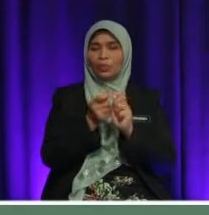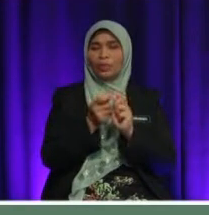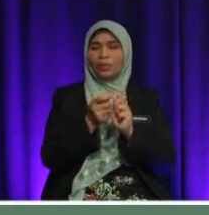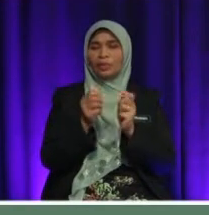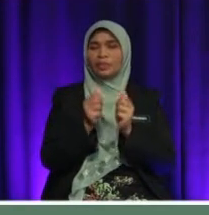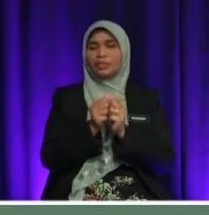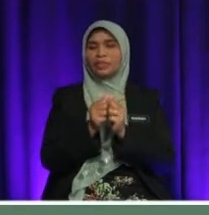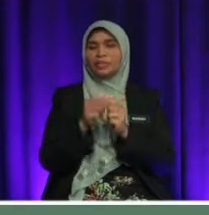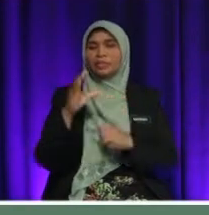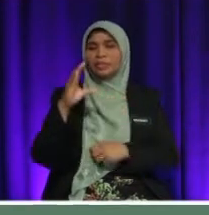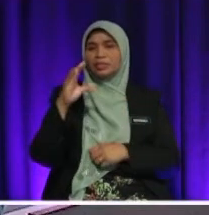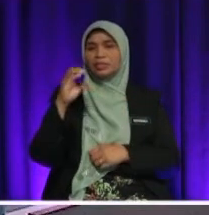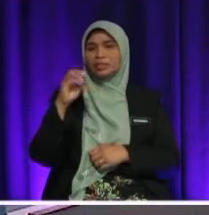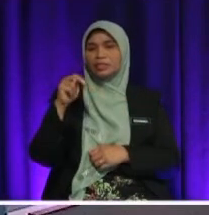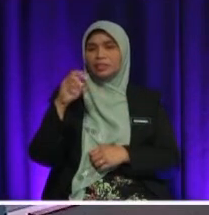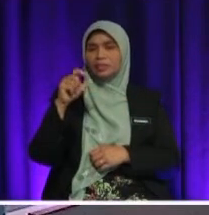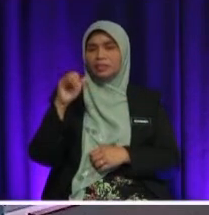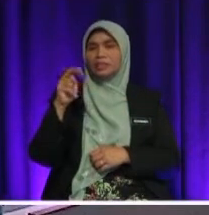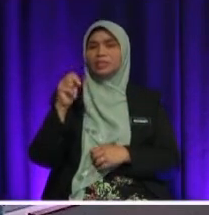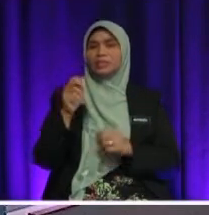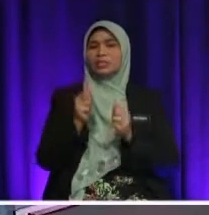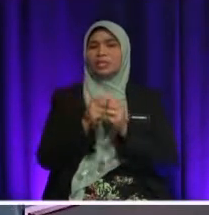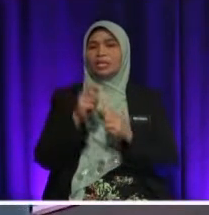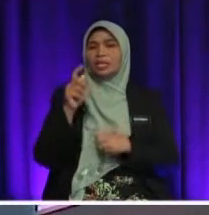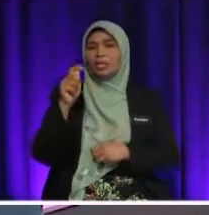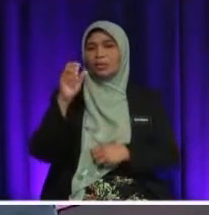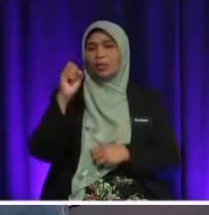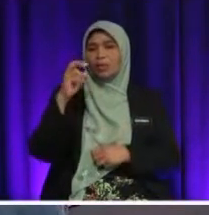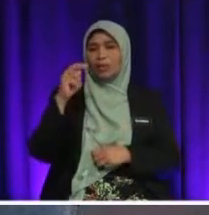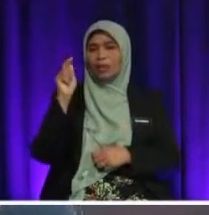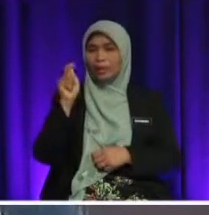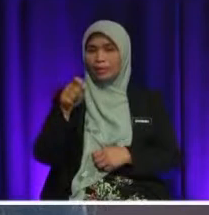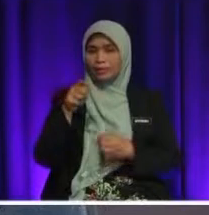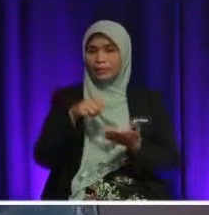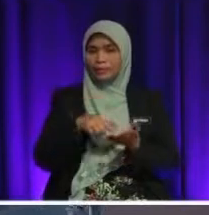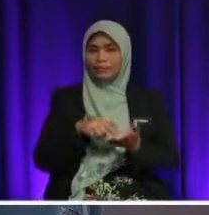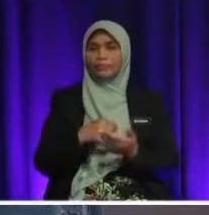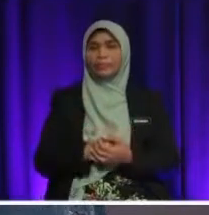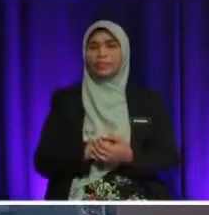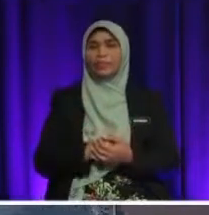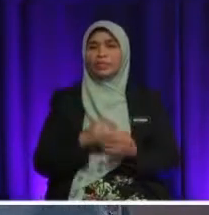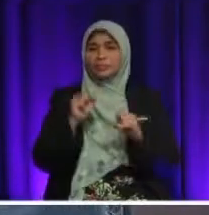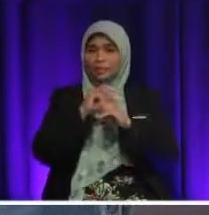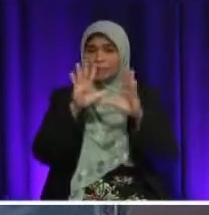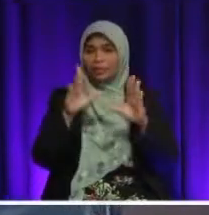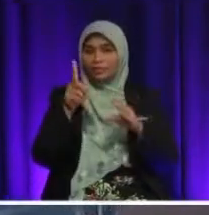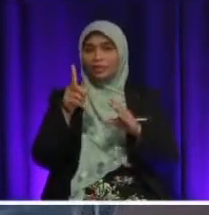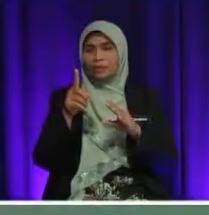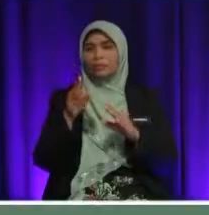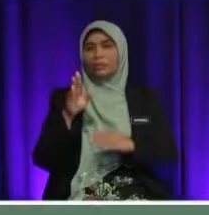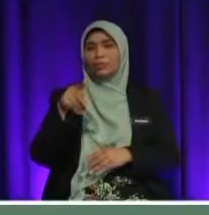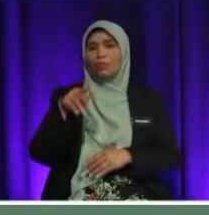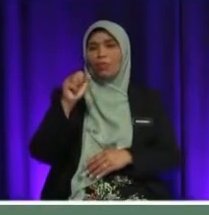ini Oke menjadi jelaskan1 pola fikir watak hulubalang Raja